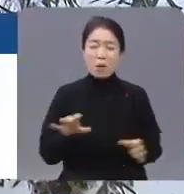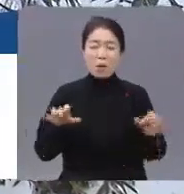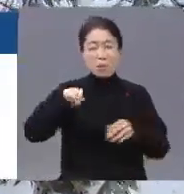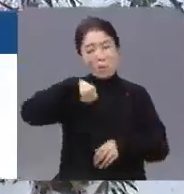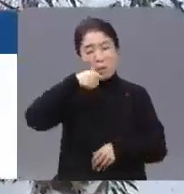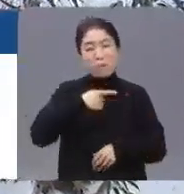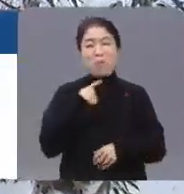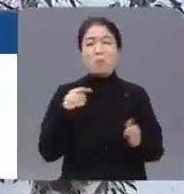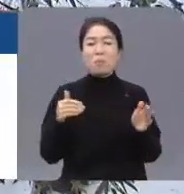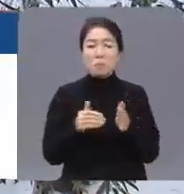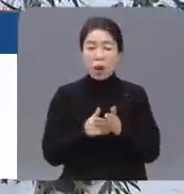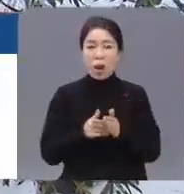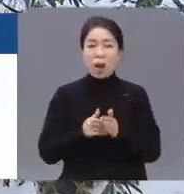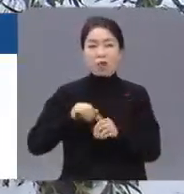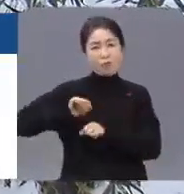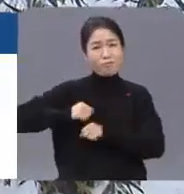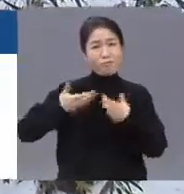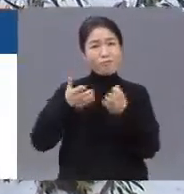밥 먹고 그랬어요